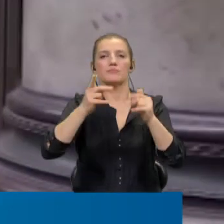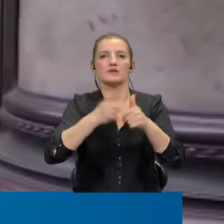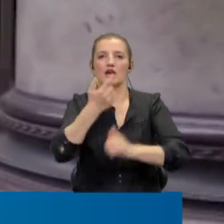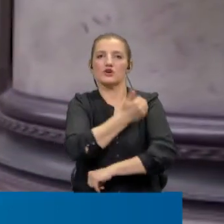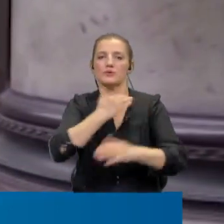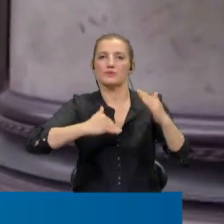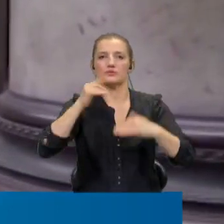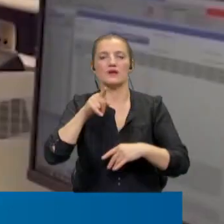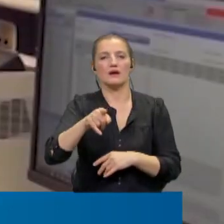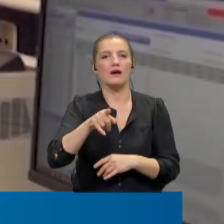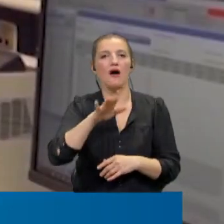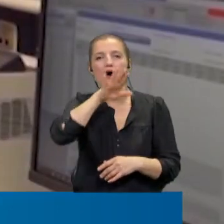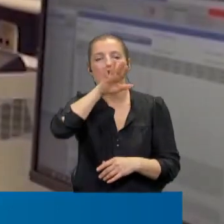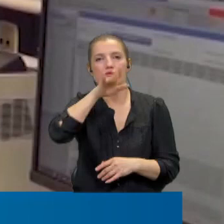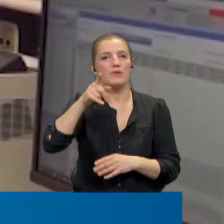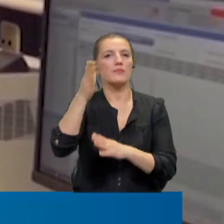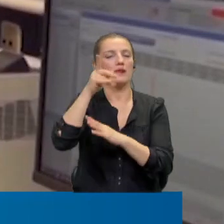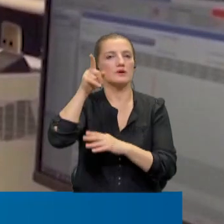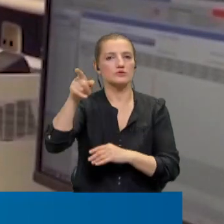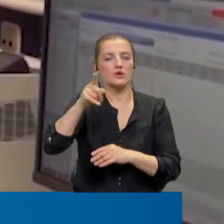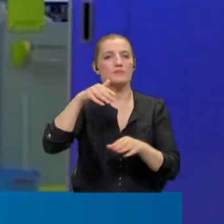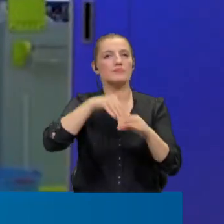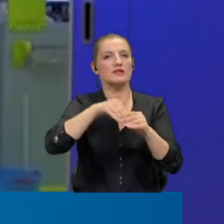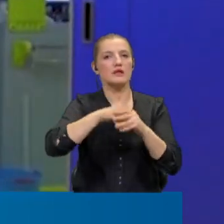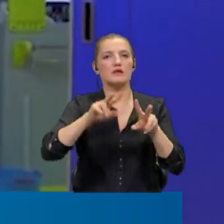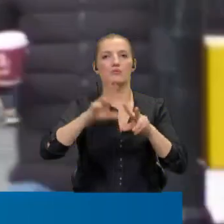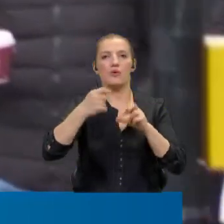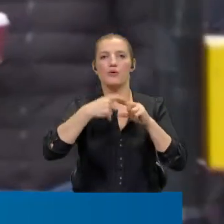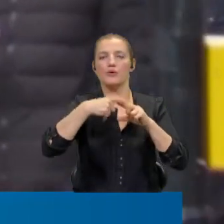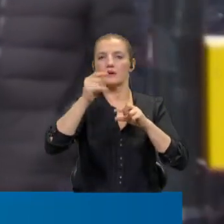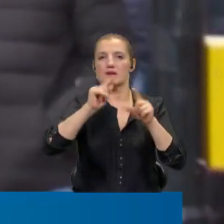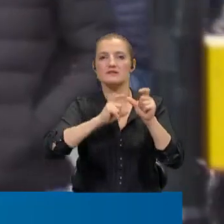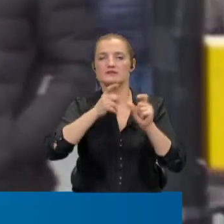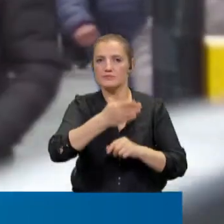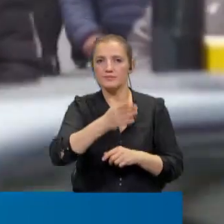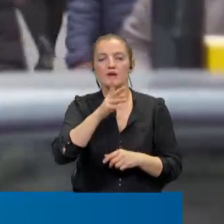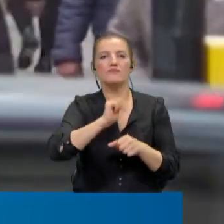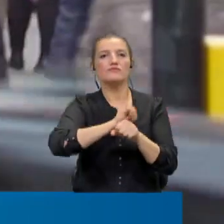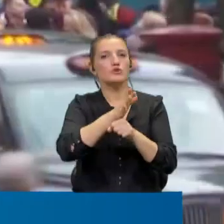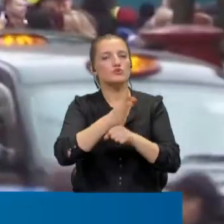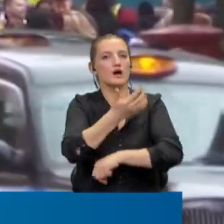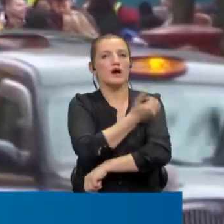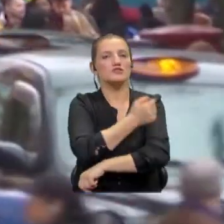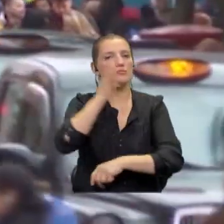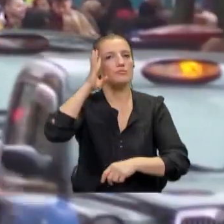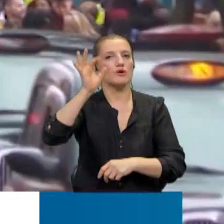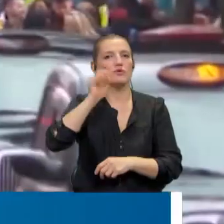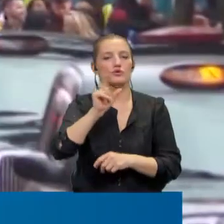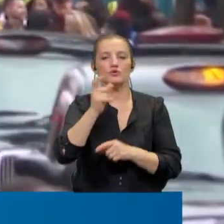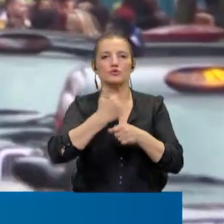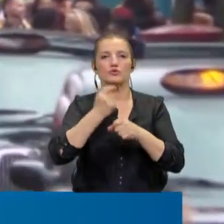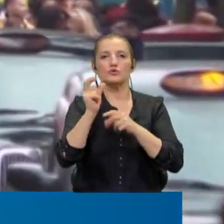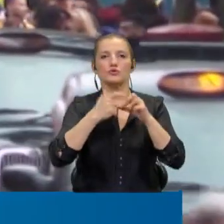sırada yer almıştı öte yandan Avrupa parlamentosu milletvekili molis korler cawwot 19 aşısını geliştiren Profesör